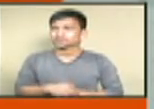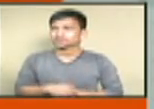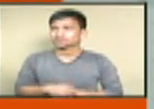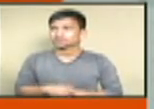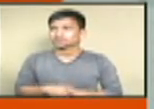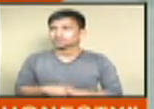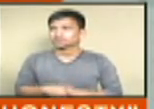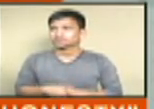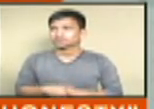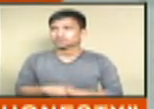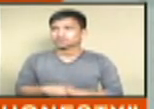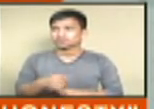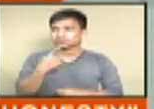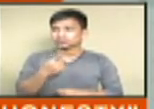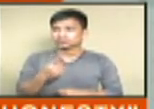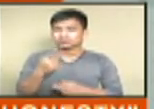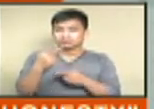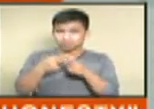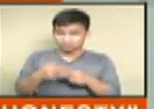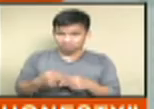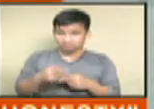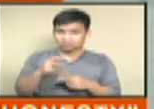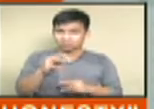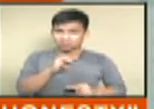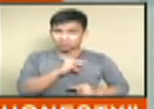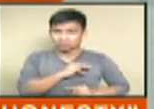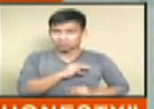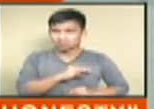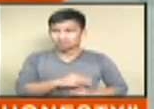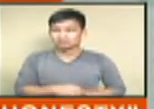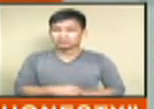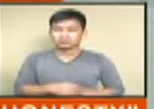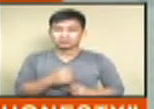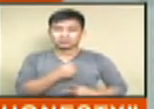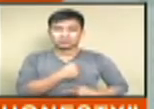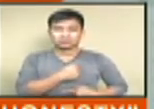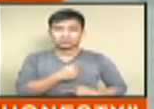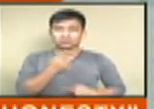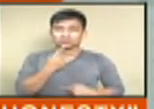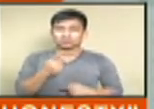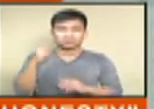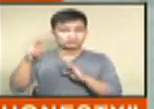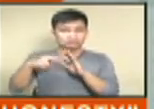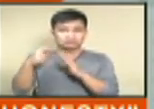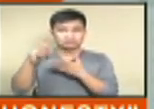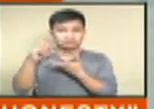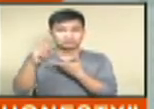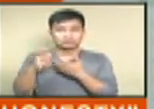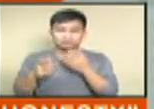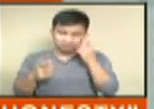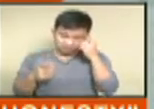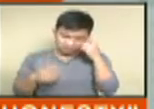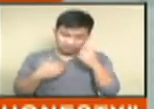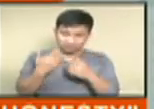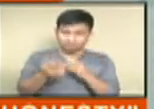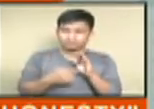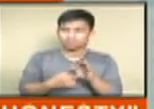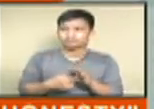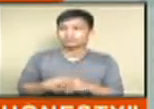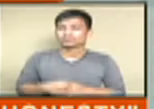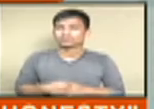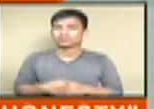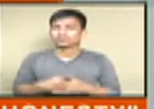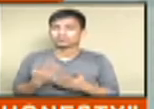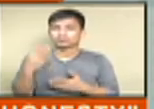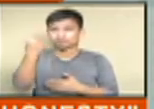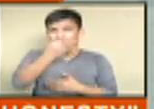Okay. Nakuha niyo pong pangalan ng marshal, sir? Hindi po, pero na-picture na lang po, sir. Kasi naka-side view sa picture niya,